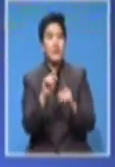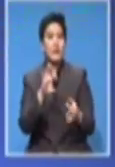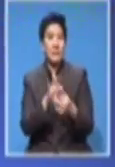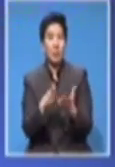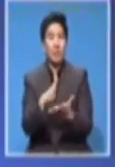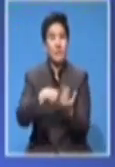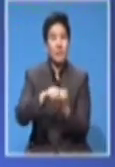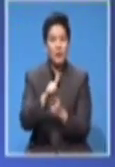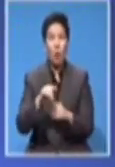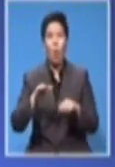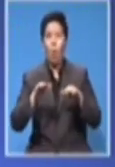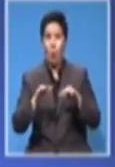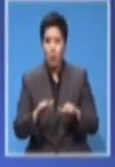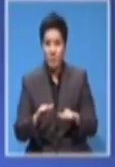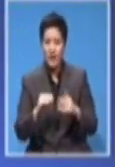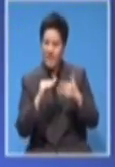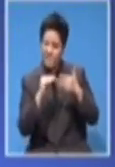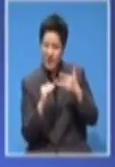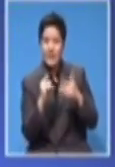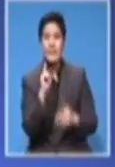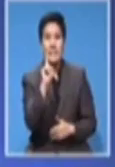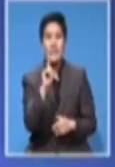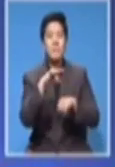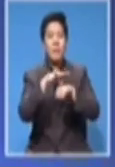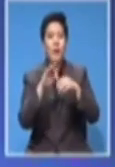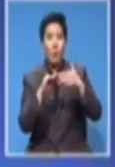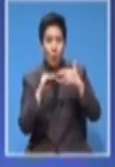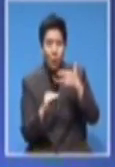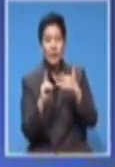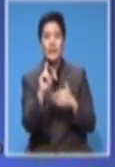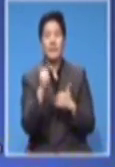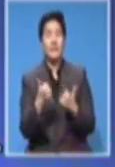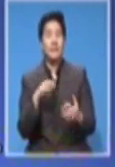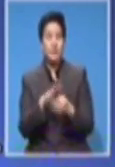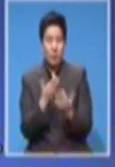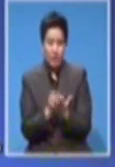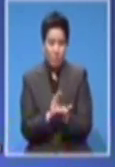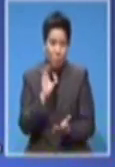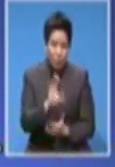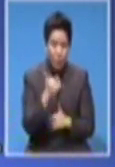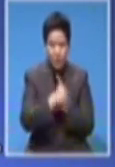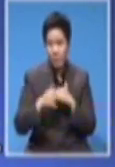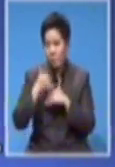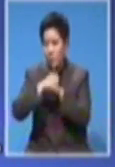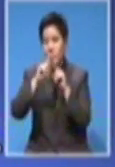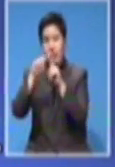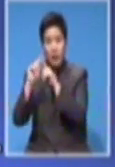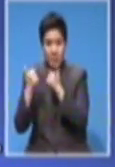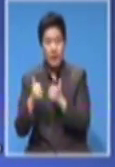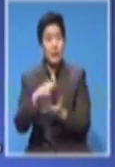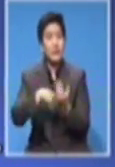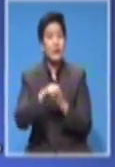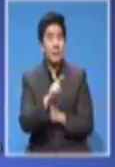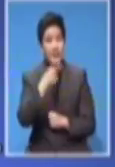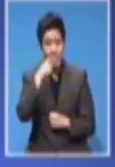เศรษฐกิจที่ปรับตัวลดลงซึ่งก็มีการพิจารณาจากการค้าระหว่างประเทศนะครับและการลงทุนระหว่างประเทศเป็นหลักเศรษฐกิจของไทยยังคง